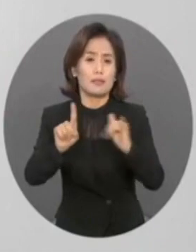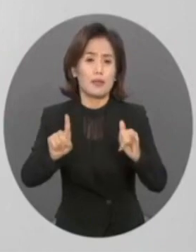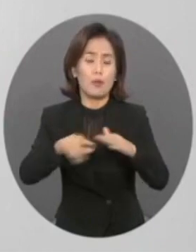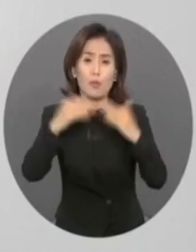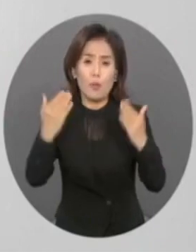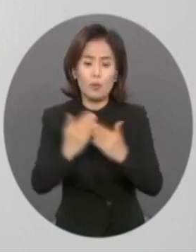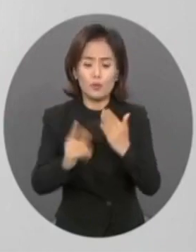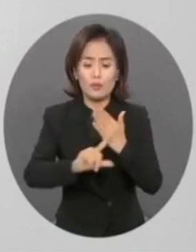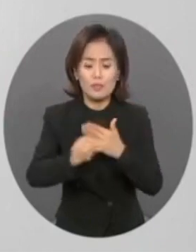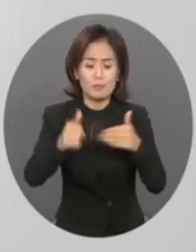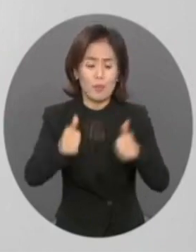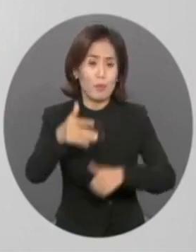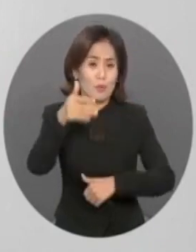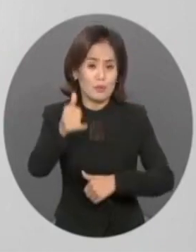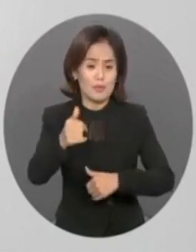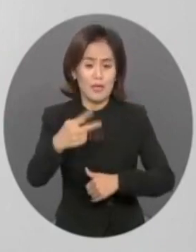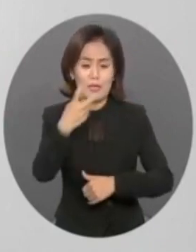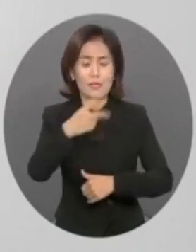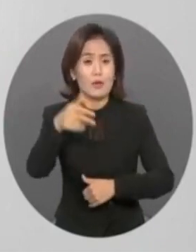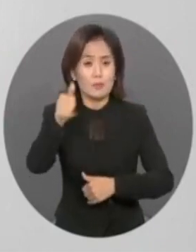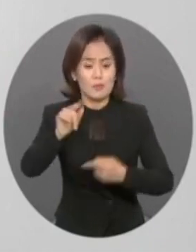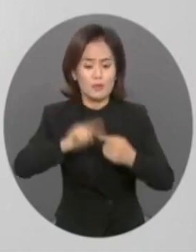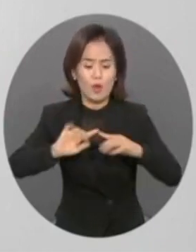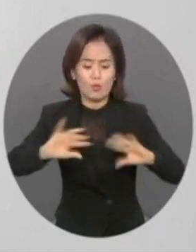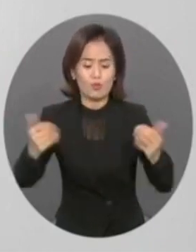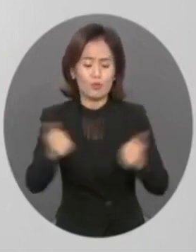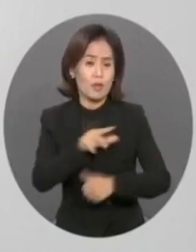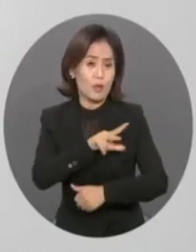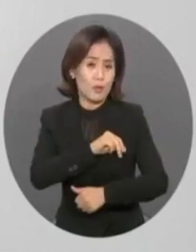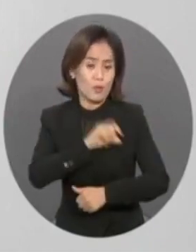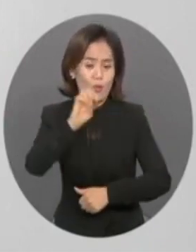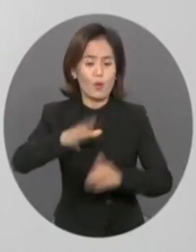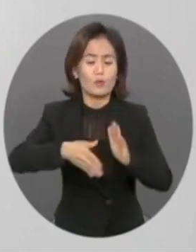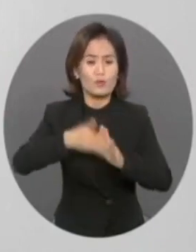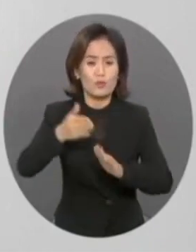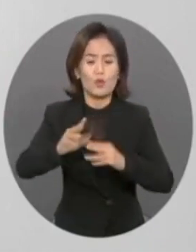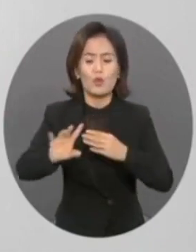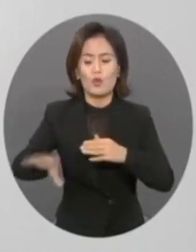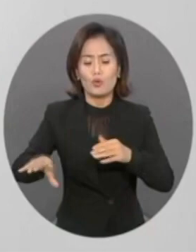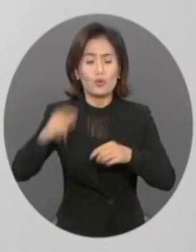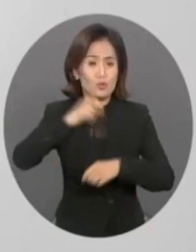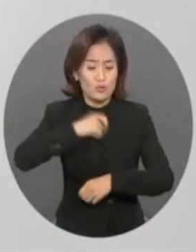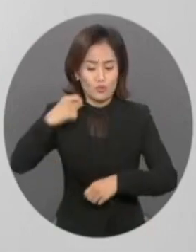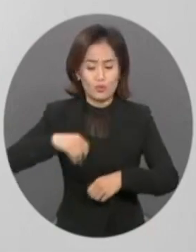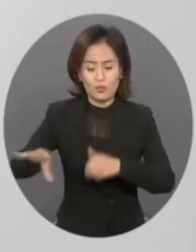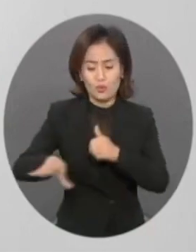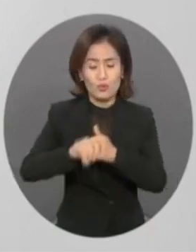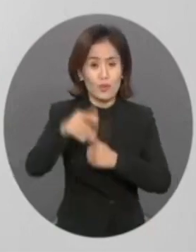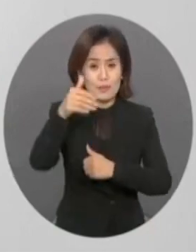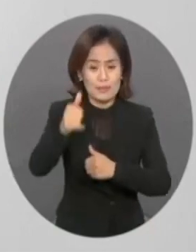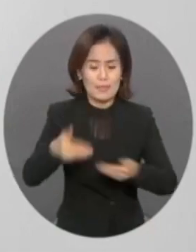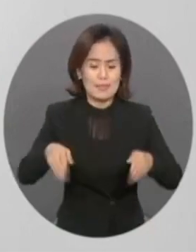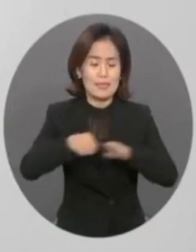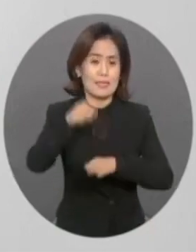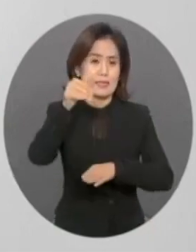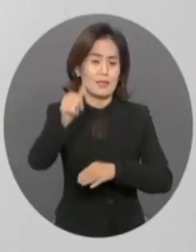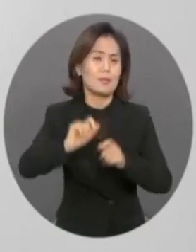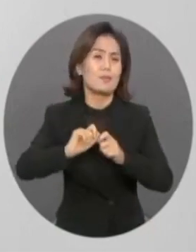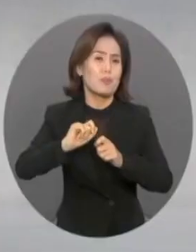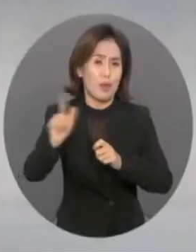집어 원장 지검장 국회의원 주광주 중국 총영사 등 기관장급 인물이